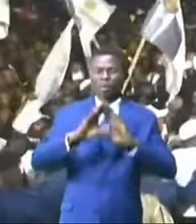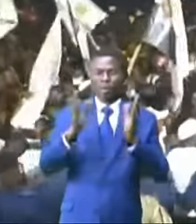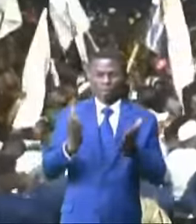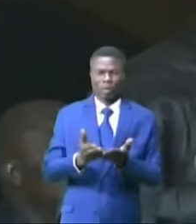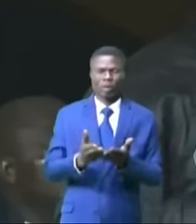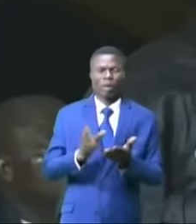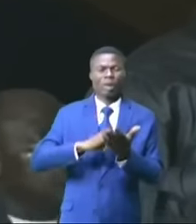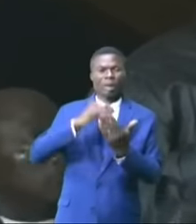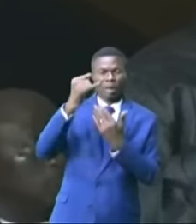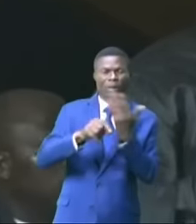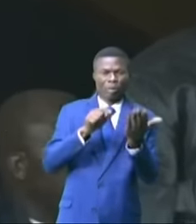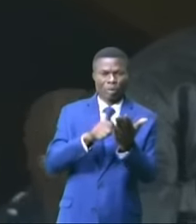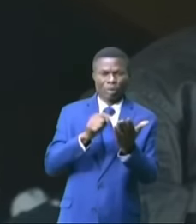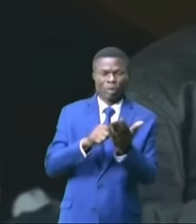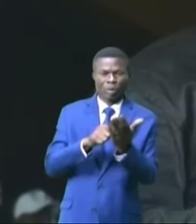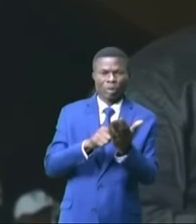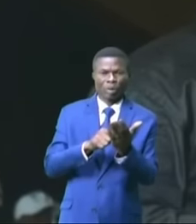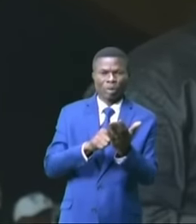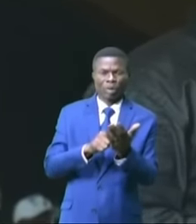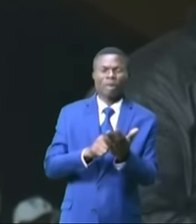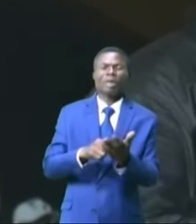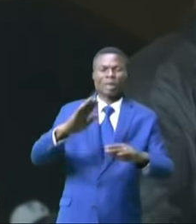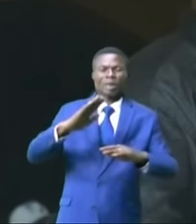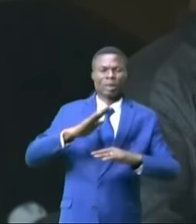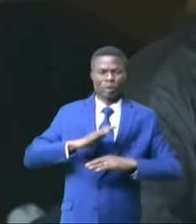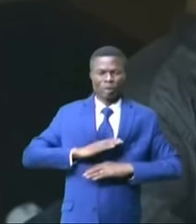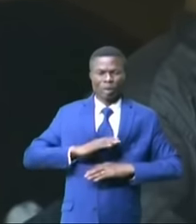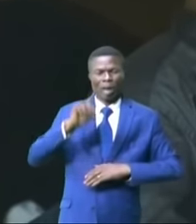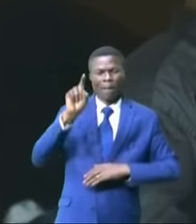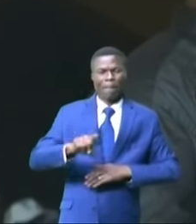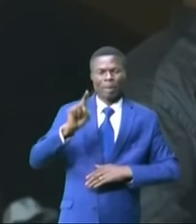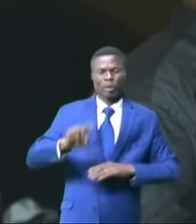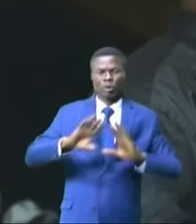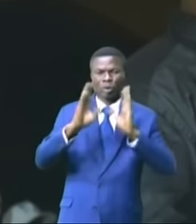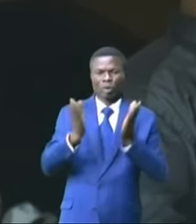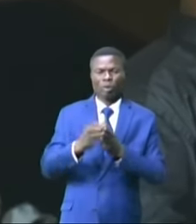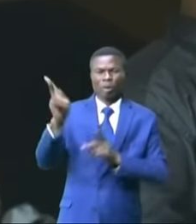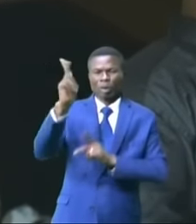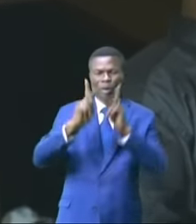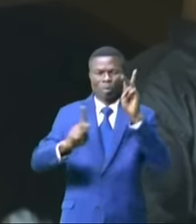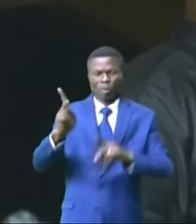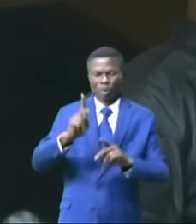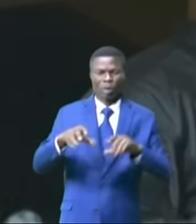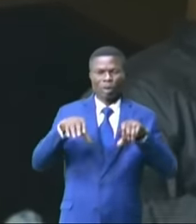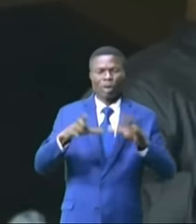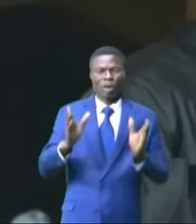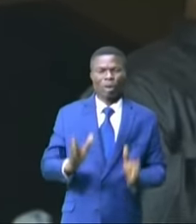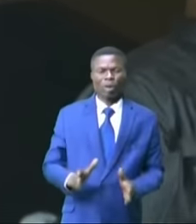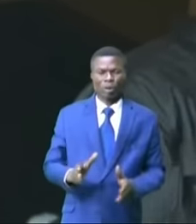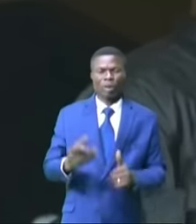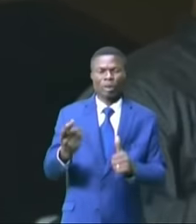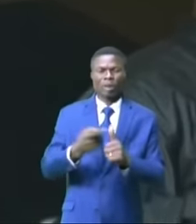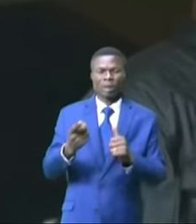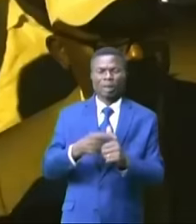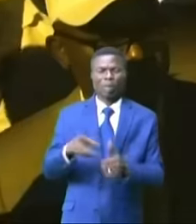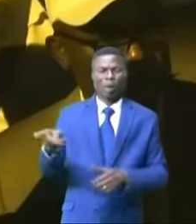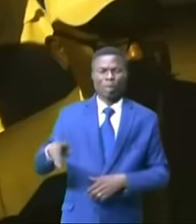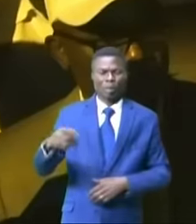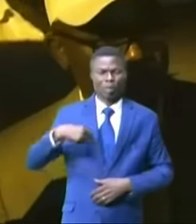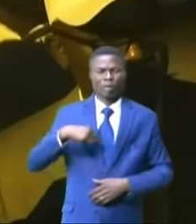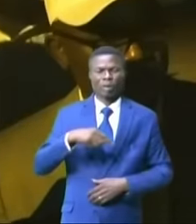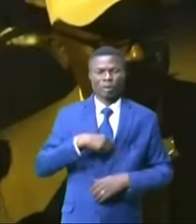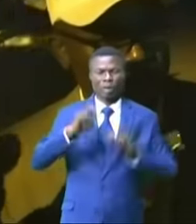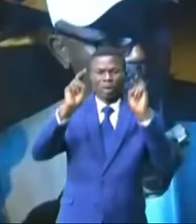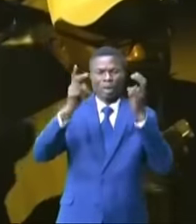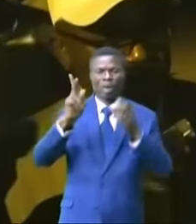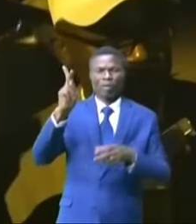ces projets, programmes qui vont répondre à toutes les préoccupations de la population congolaise, particulièrement celle du Maniema et de la ville